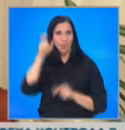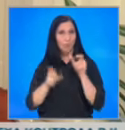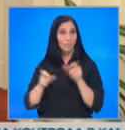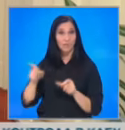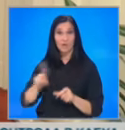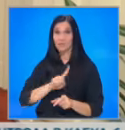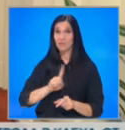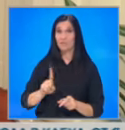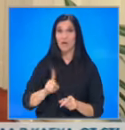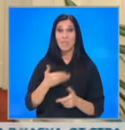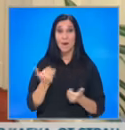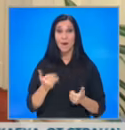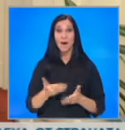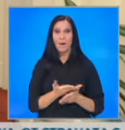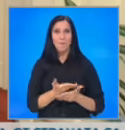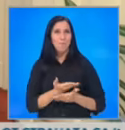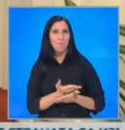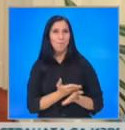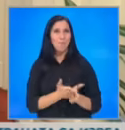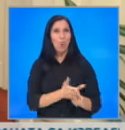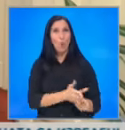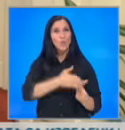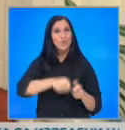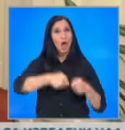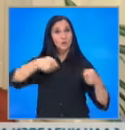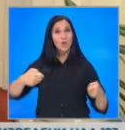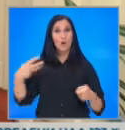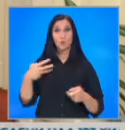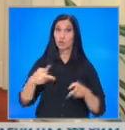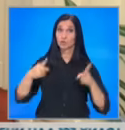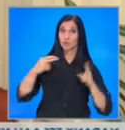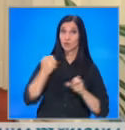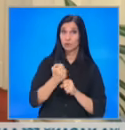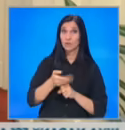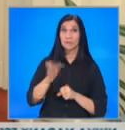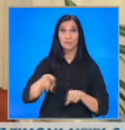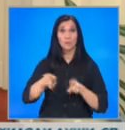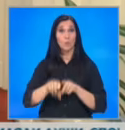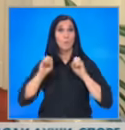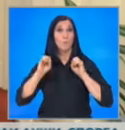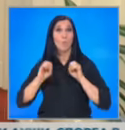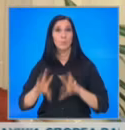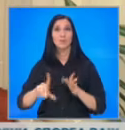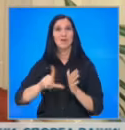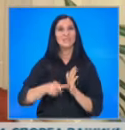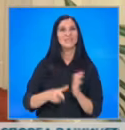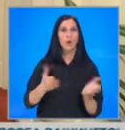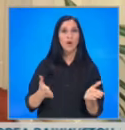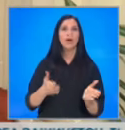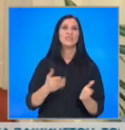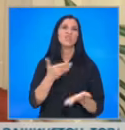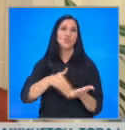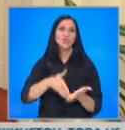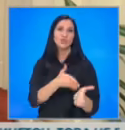топлофикация да не е с продължено екологично разрешително за работа, след като е пропуснала сроковете за дерогация. На този